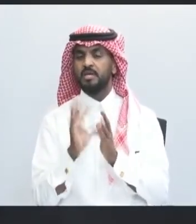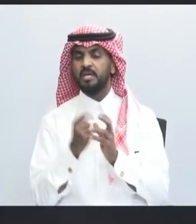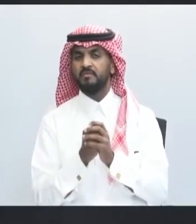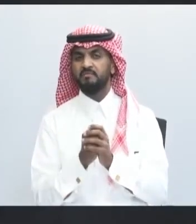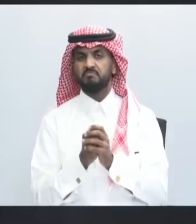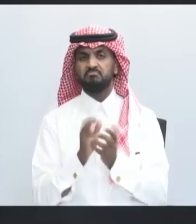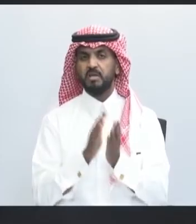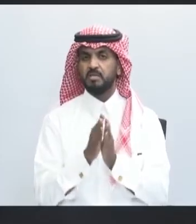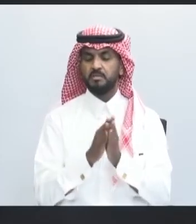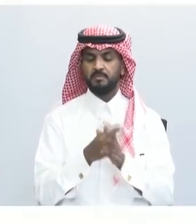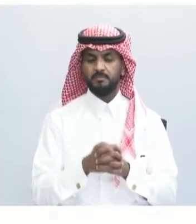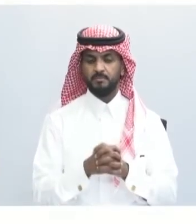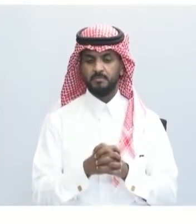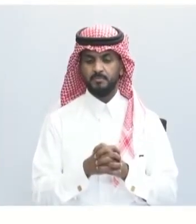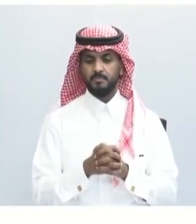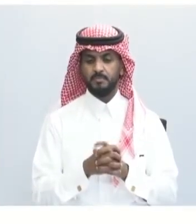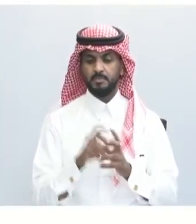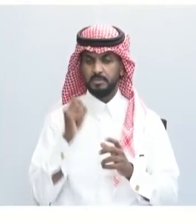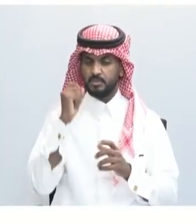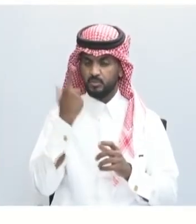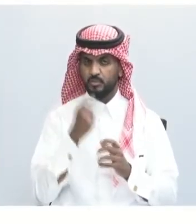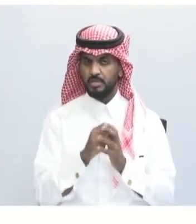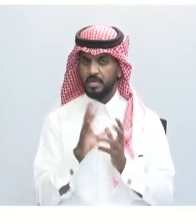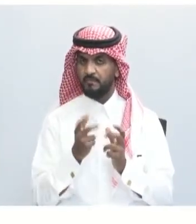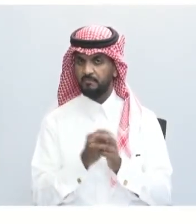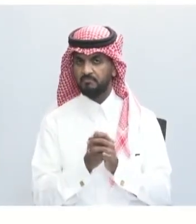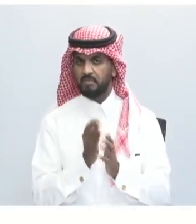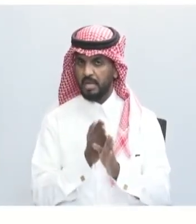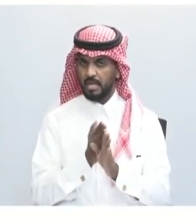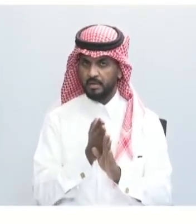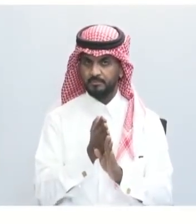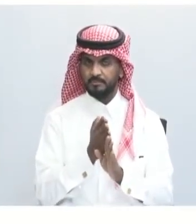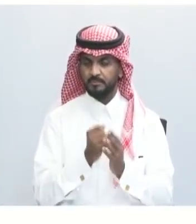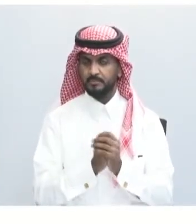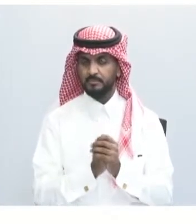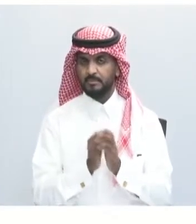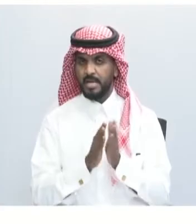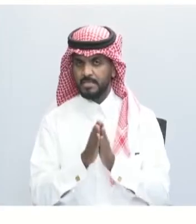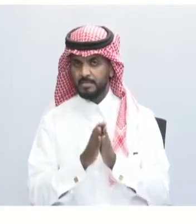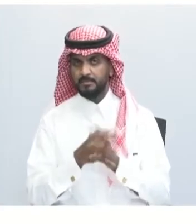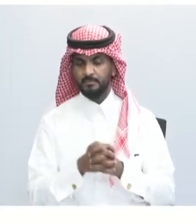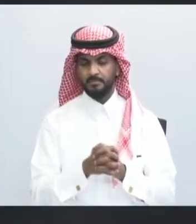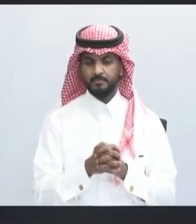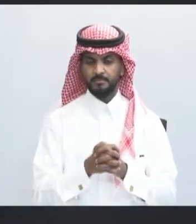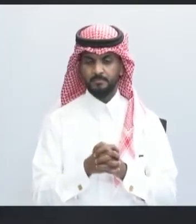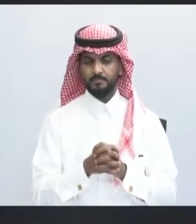اليدين هل تستذكرون معي كيف تكون طريقه غسل اليدين